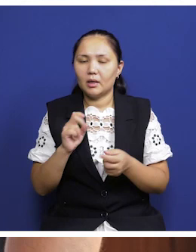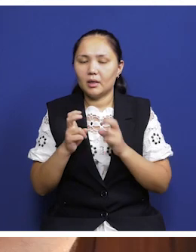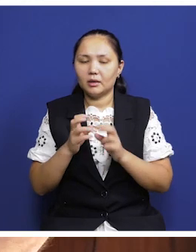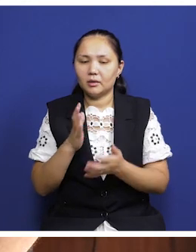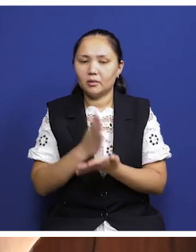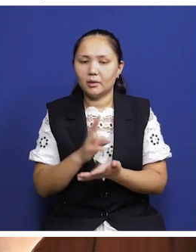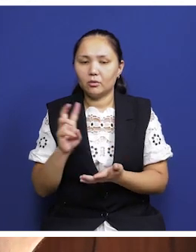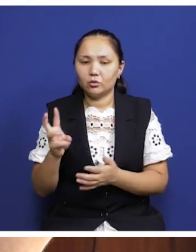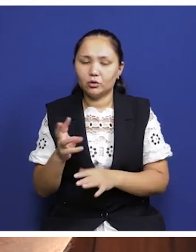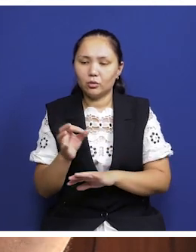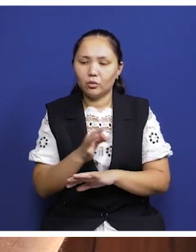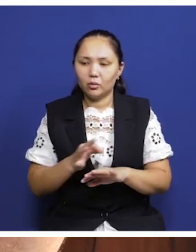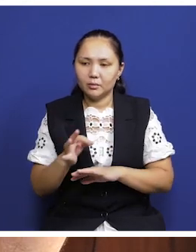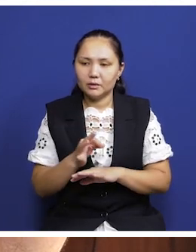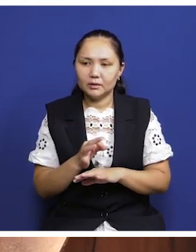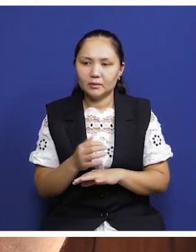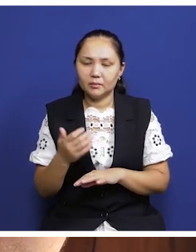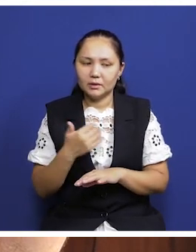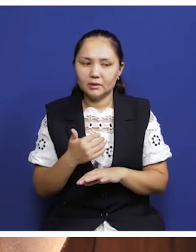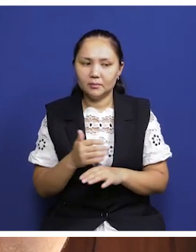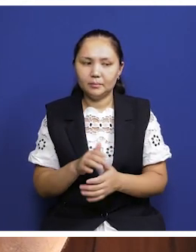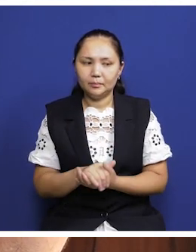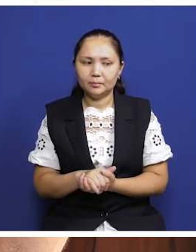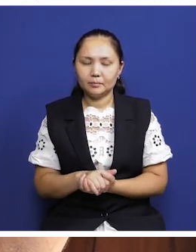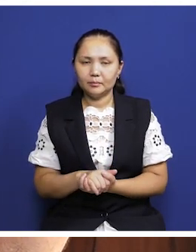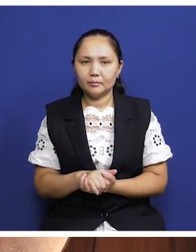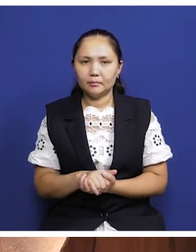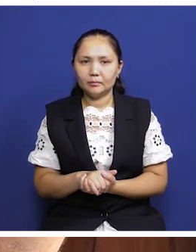елді мекенде бізде